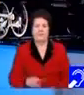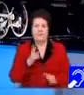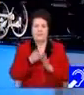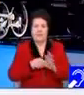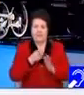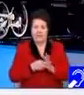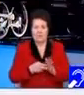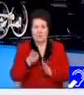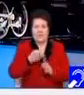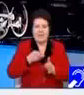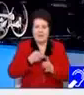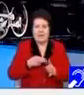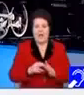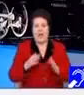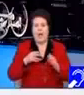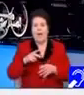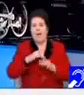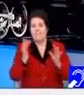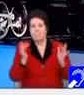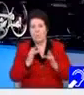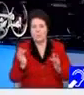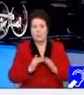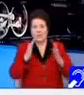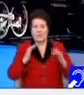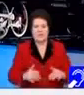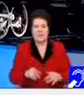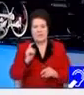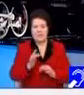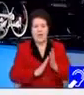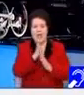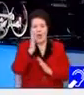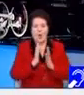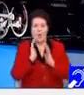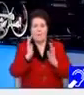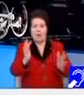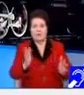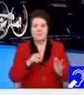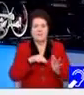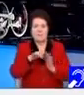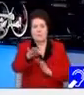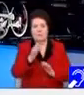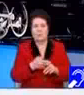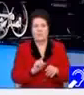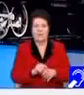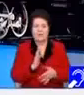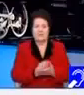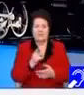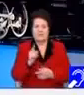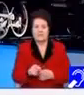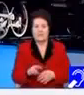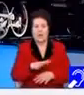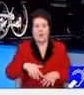Trenuri, linii ferate, poduri, clădiri și munți acoperiți de copaci și străbătuți de tuneluri, toate în miniatură, vor colora atmosfera într-unul